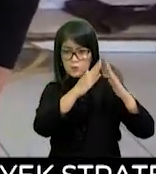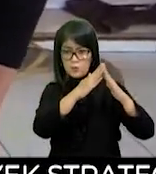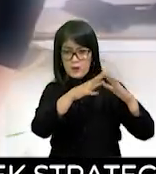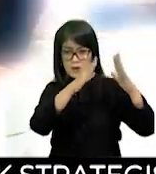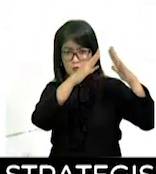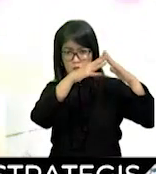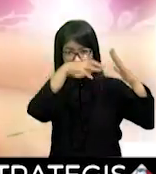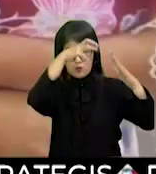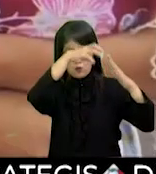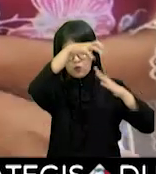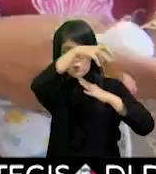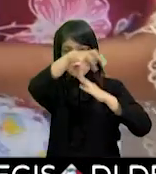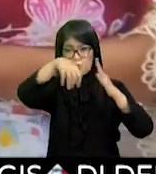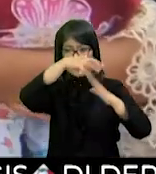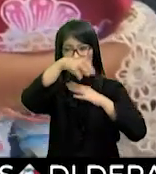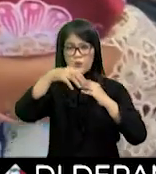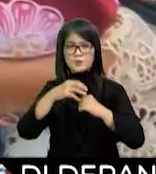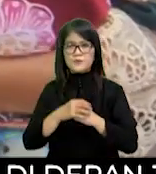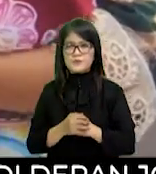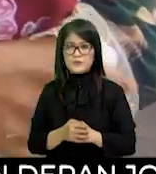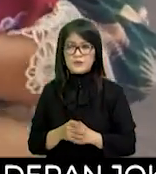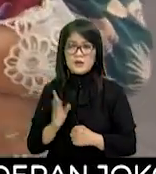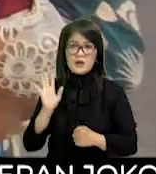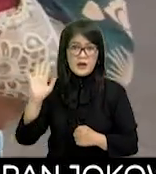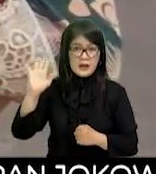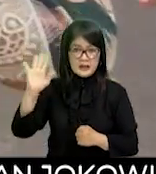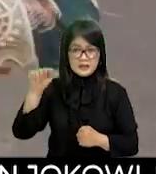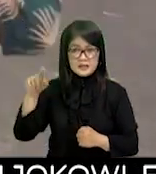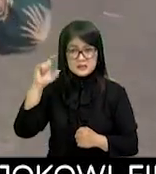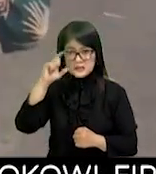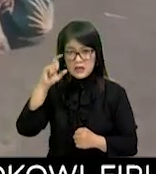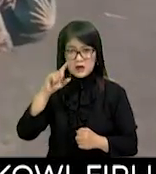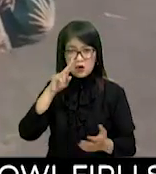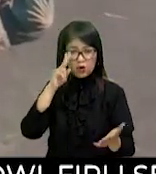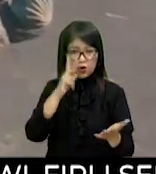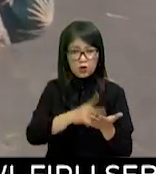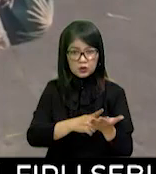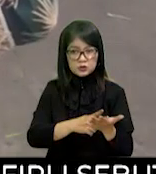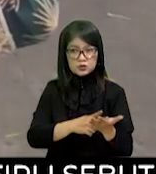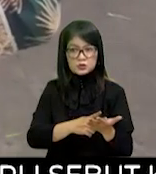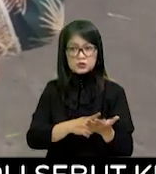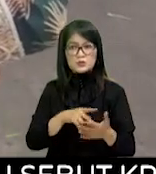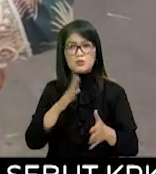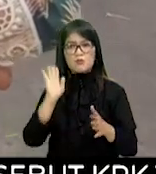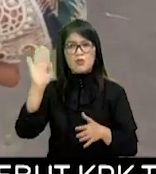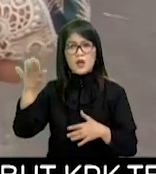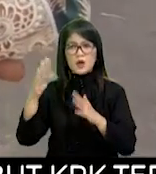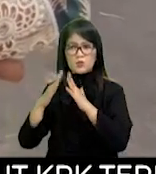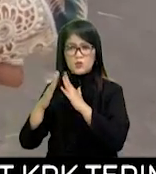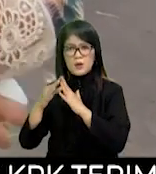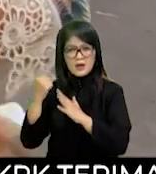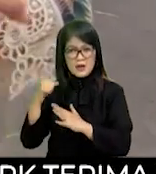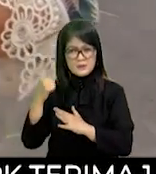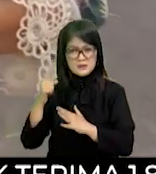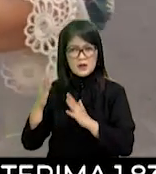Semeru. Jadi Pak, mungkin nanti ya cari kos-kosan atau kontrakan gitu. Nggak bisa pulang, Bu? Pulang